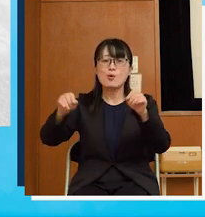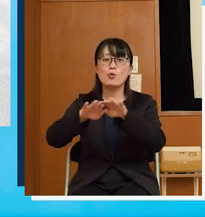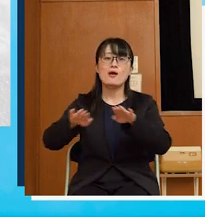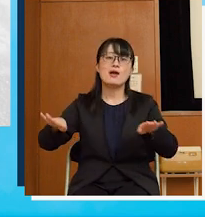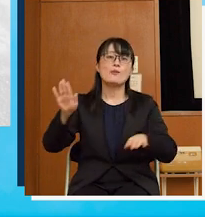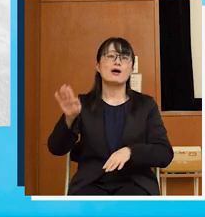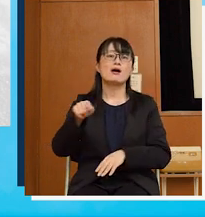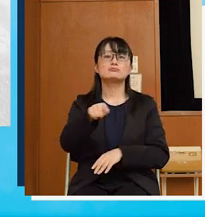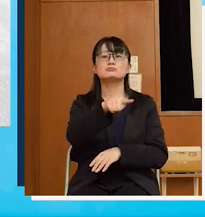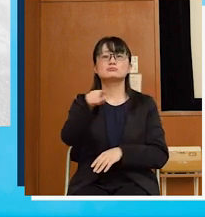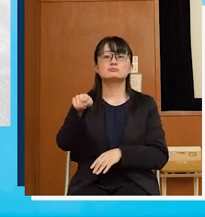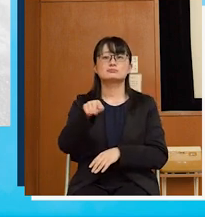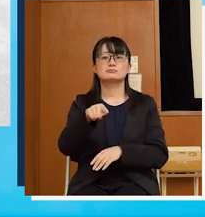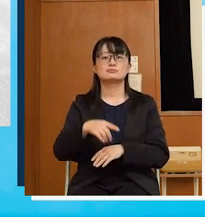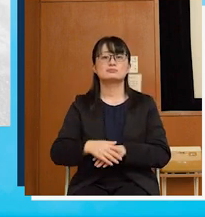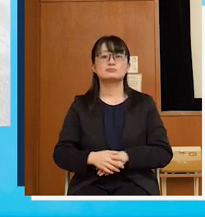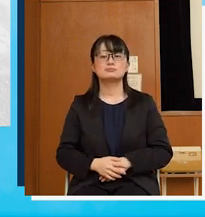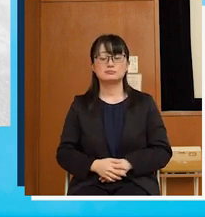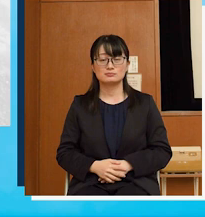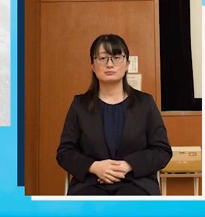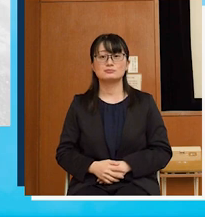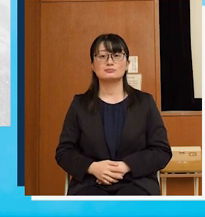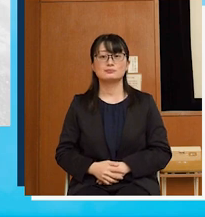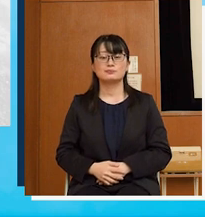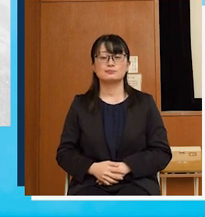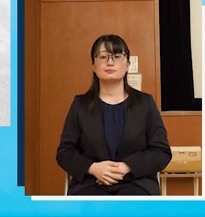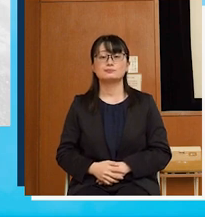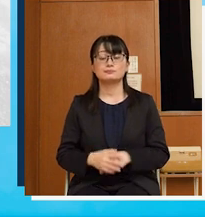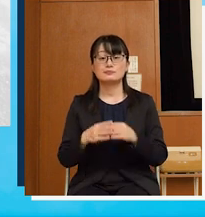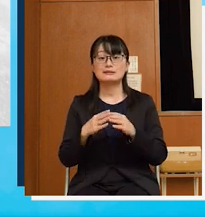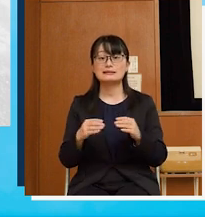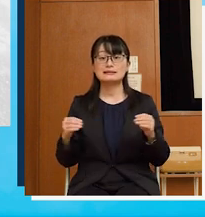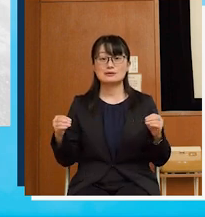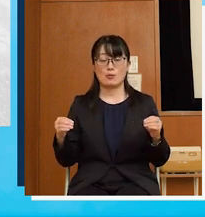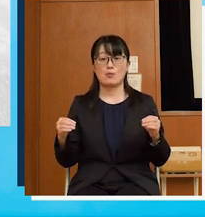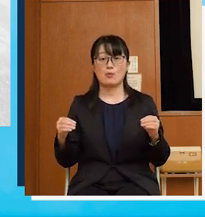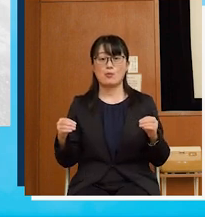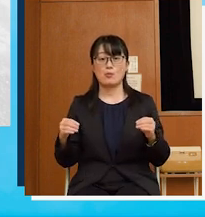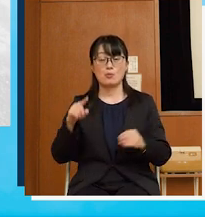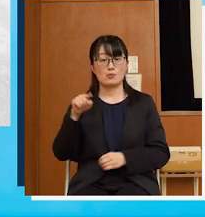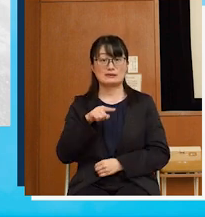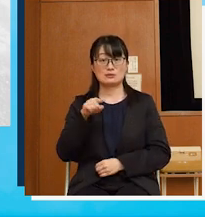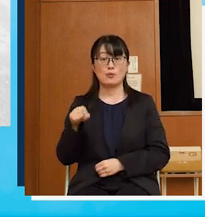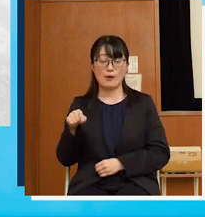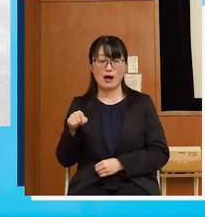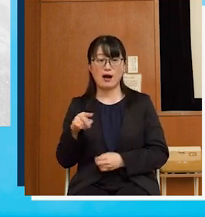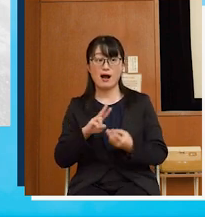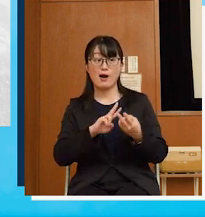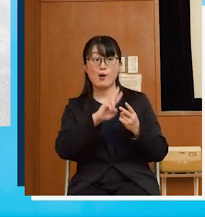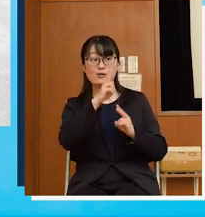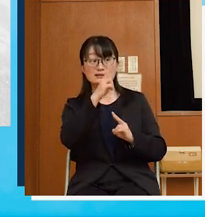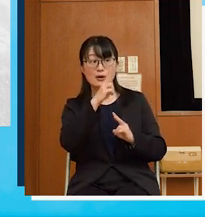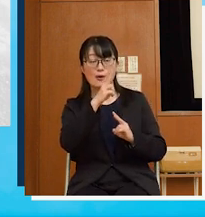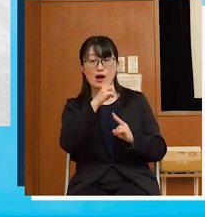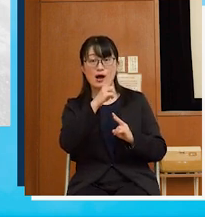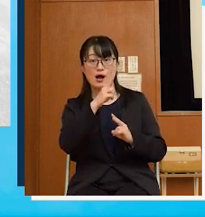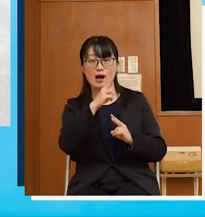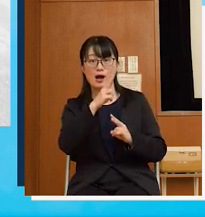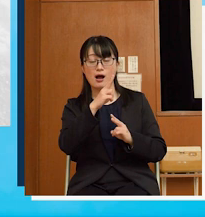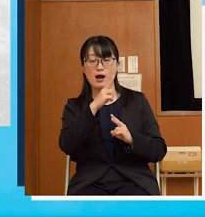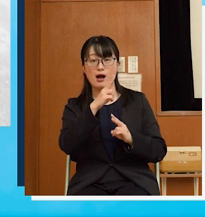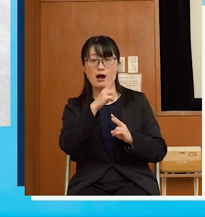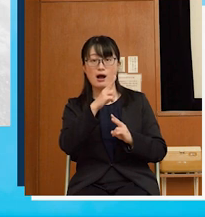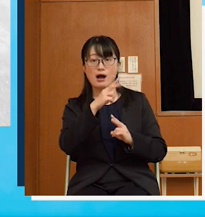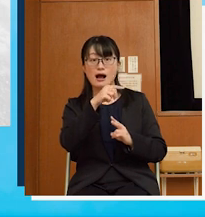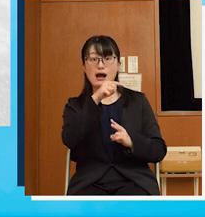んだとよく日本の本土の人は沖縄があるいこれ日本の本土の方に